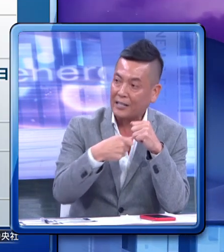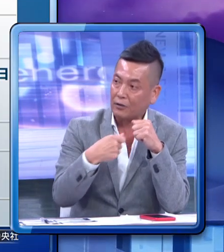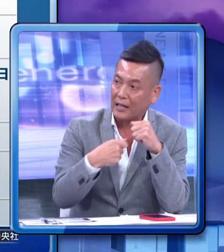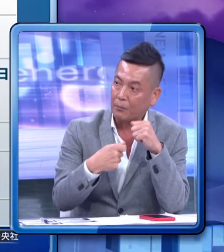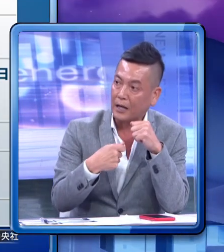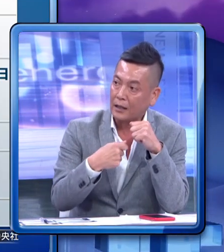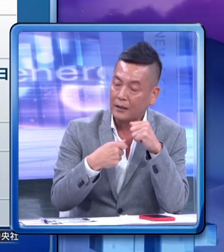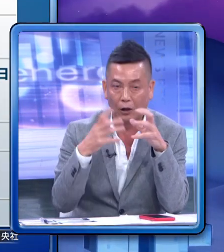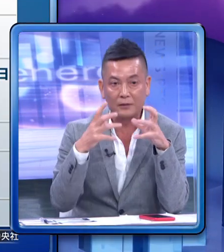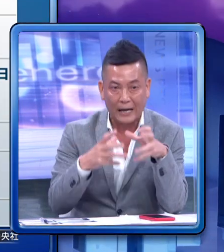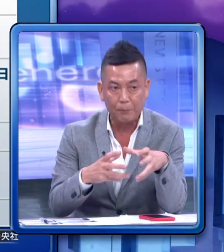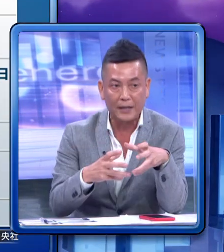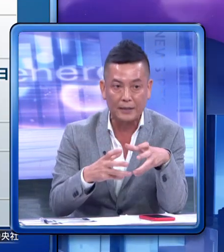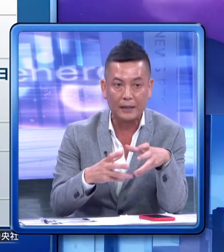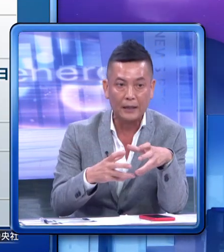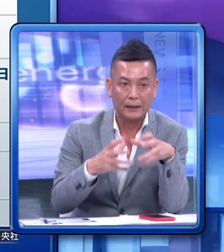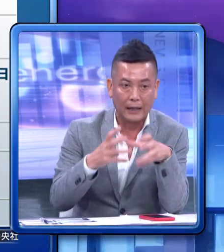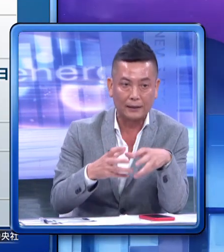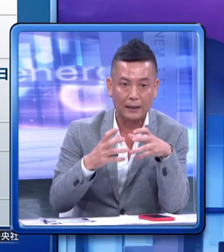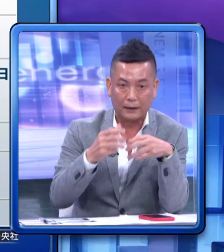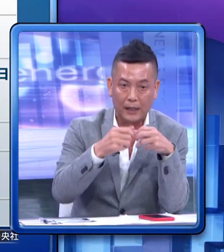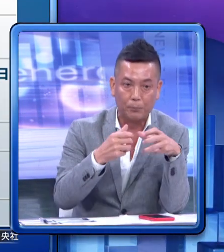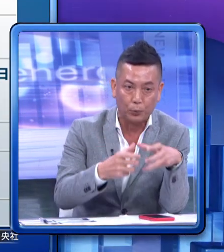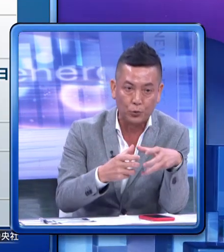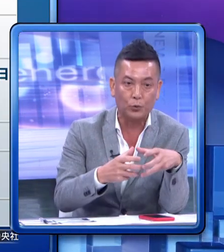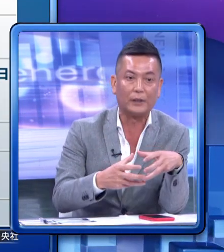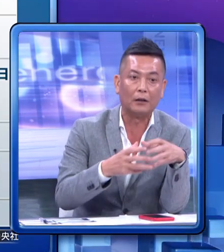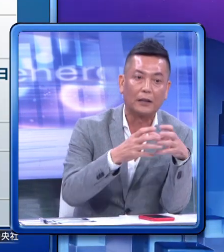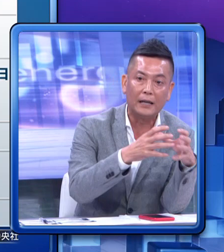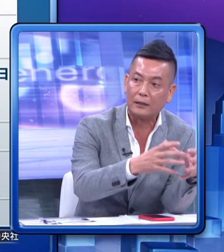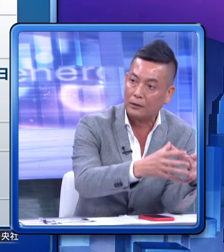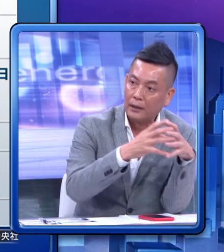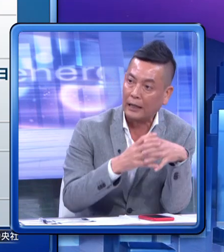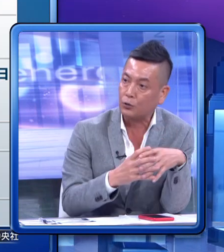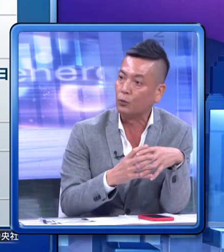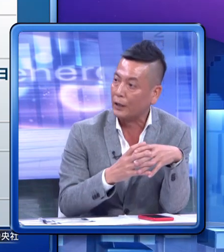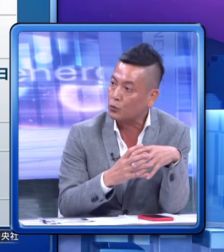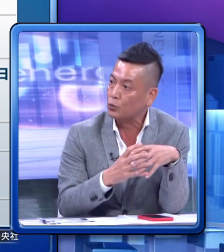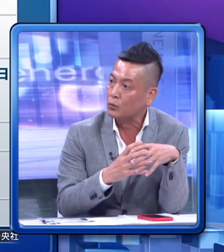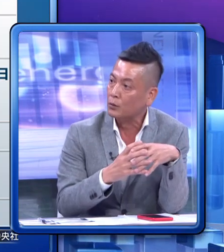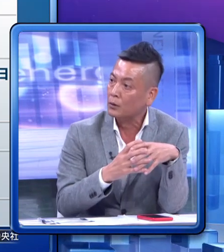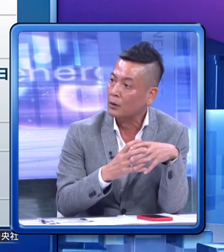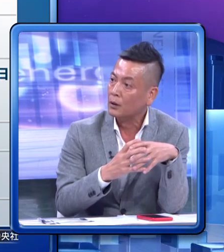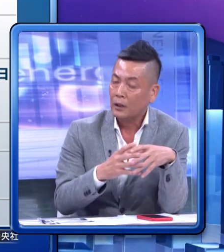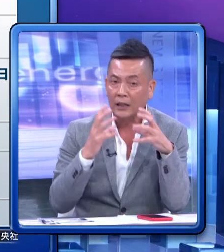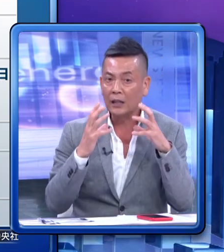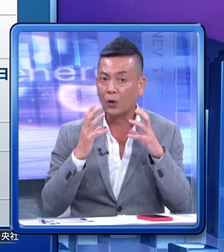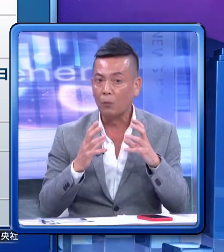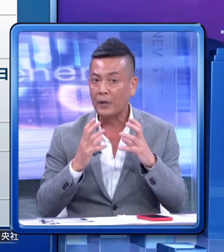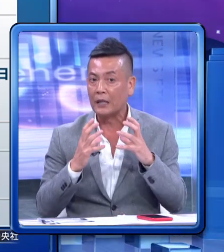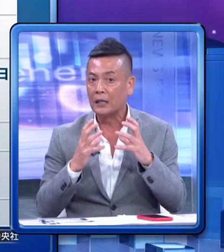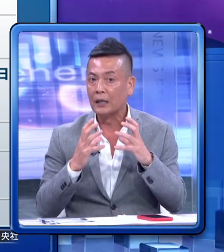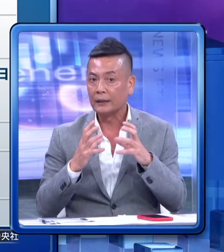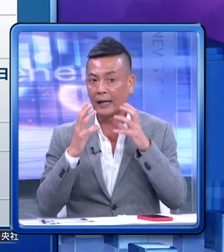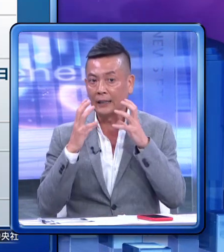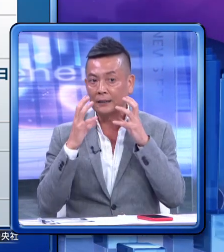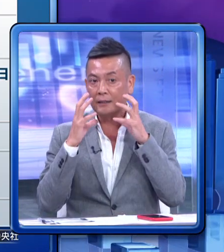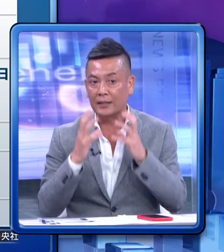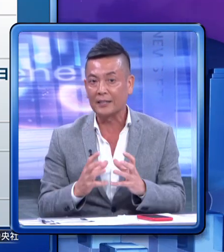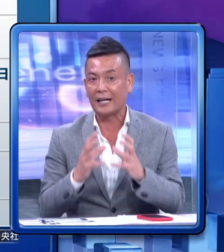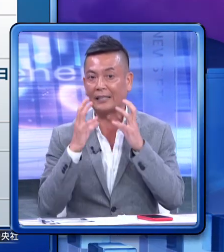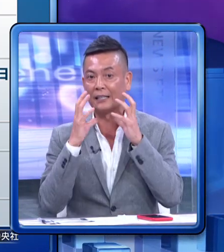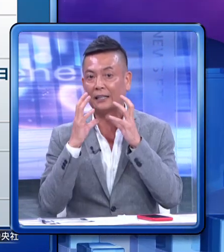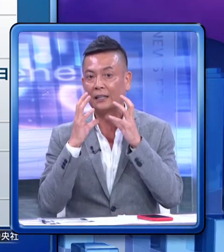那个香蕉上面，然后才变成拿可以补助，然后可以拿去喂猪。一个农民他